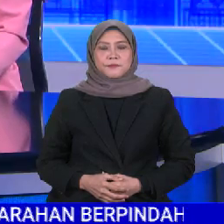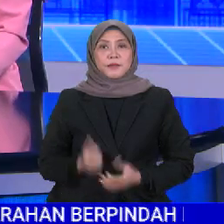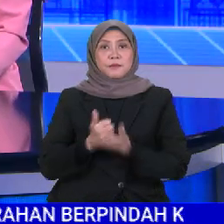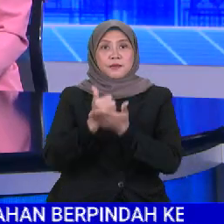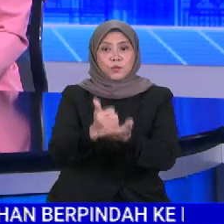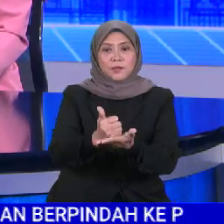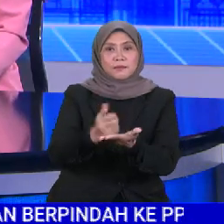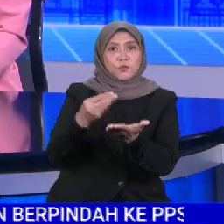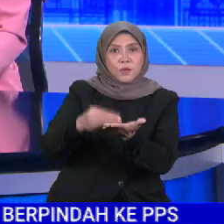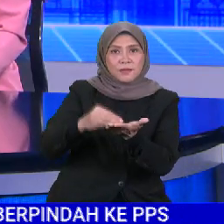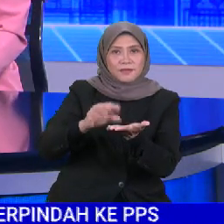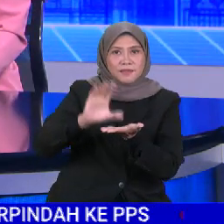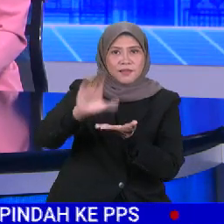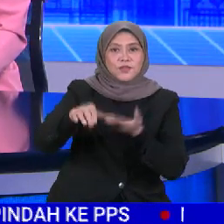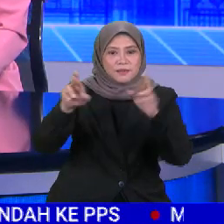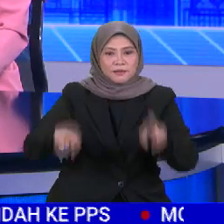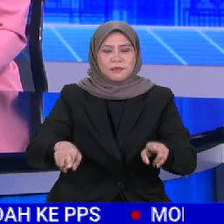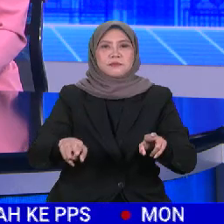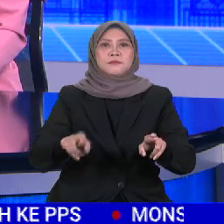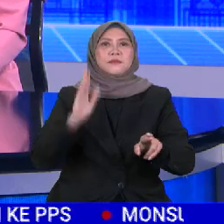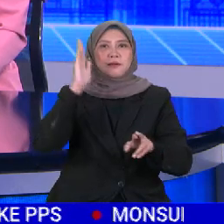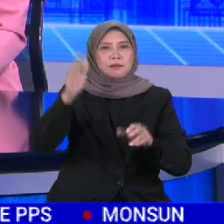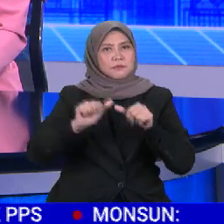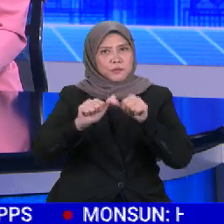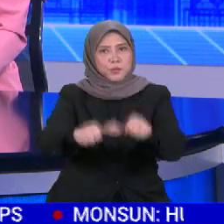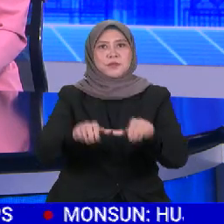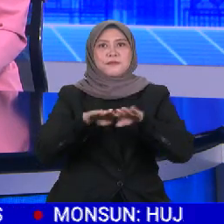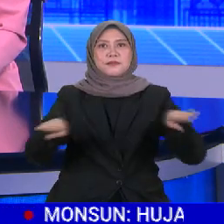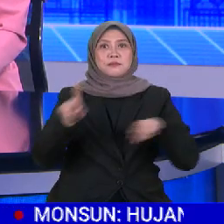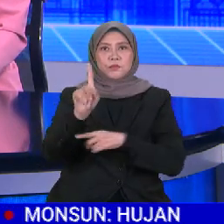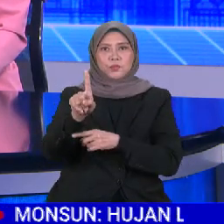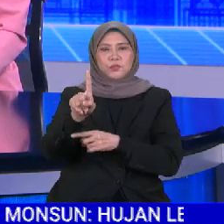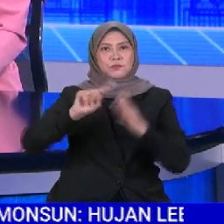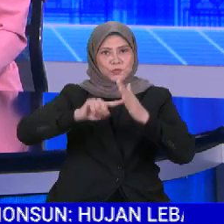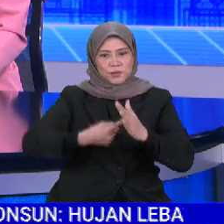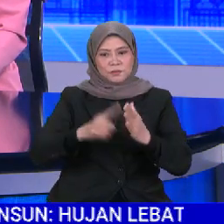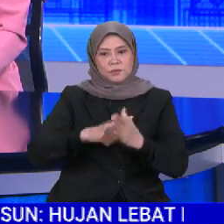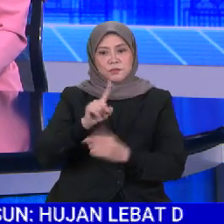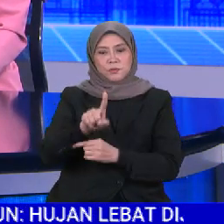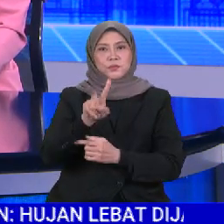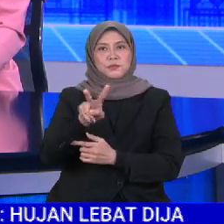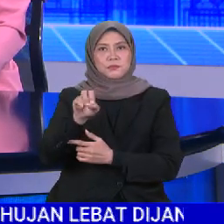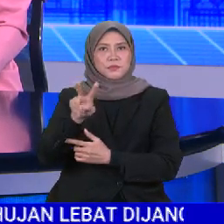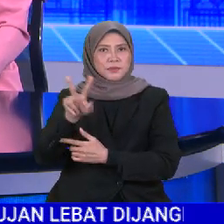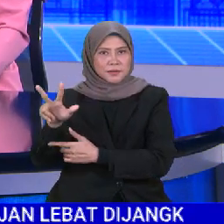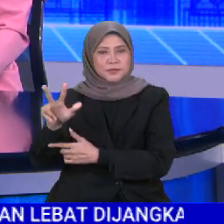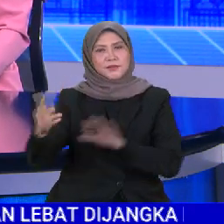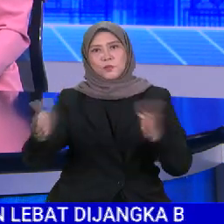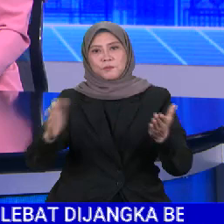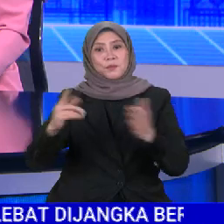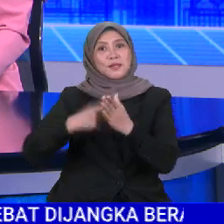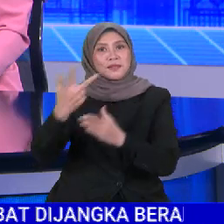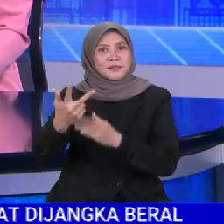Bantuan tunai rakyat akan diteruskan dengan pembayaran fasa 1 mula disalur pada Januari 2023 berbanding Mac